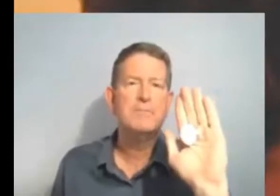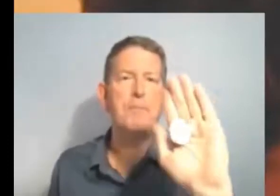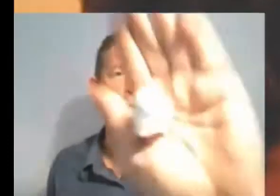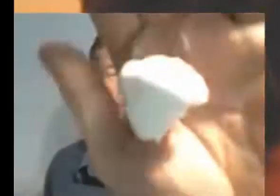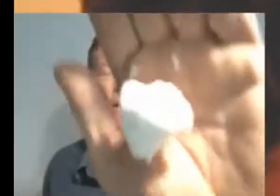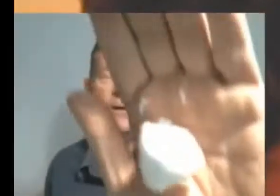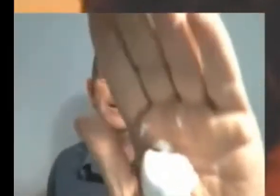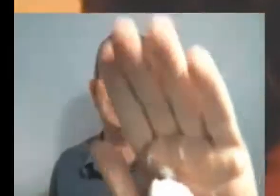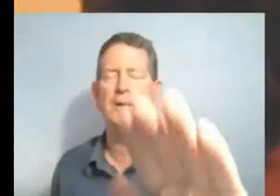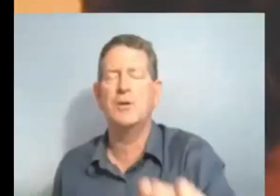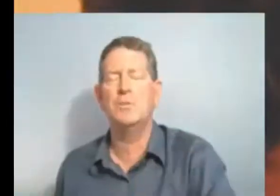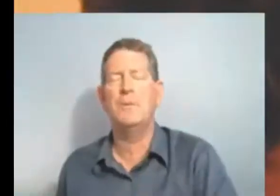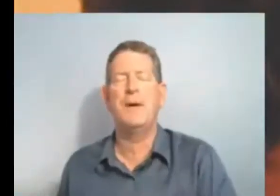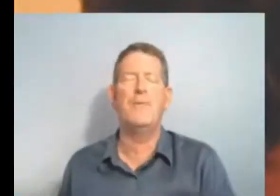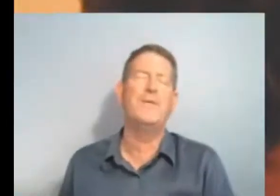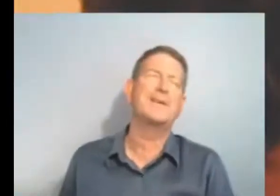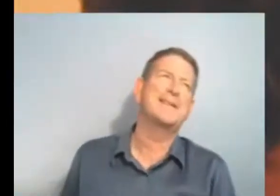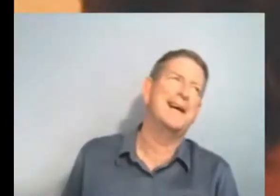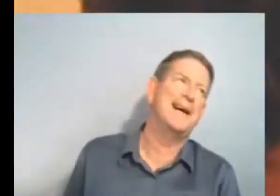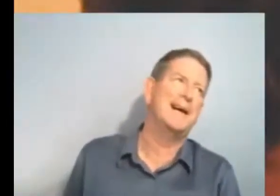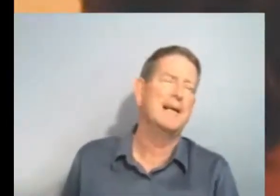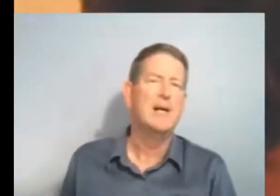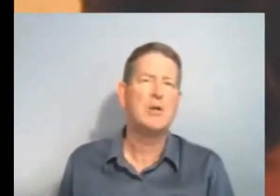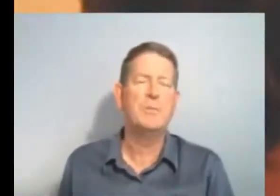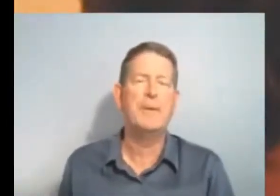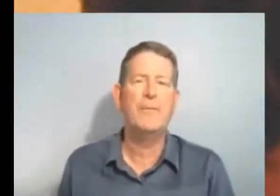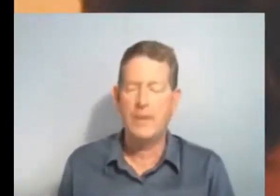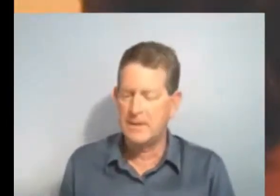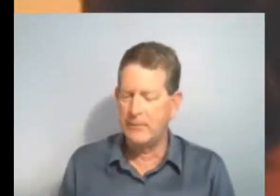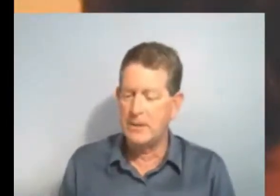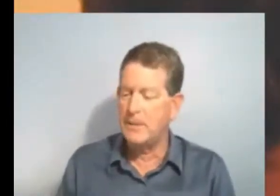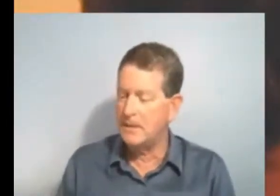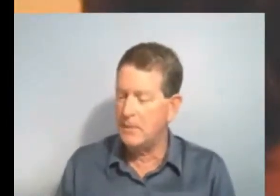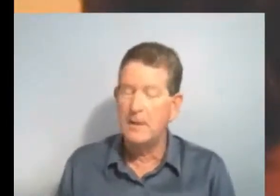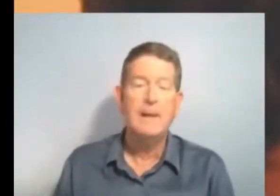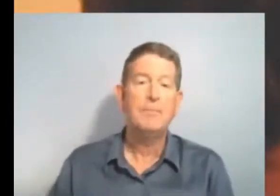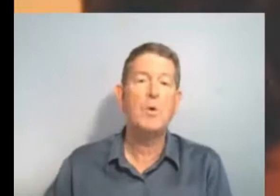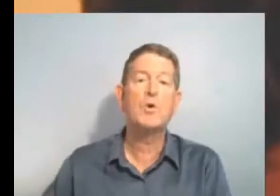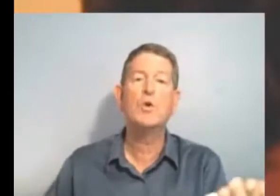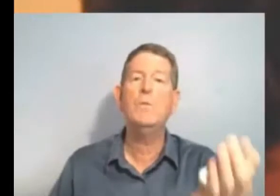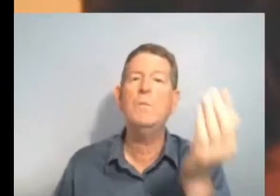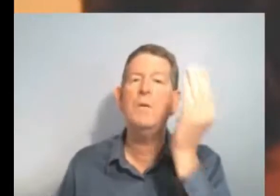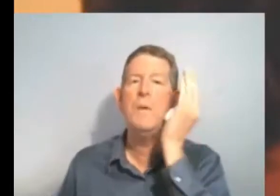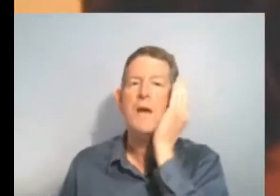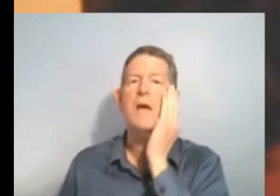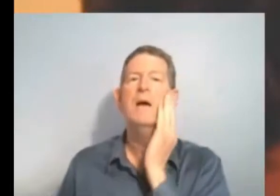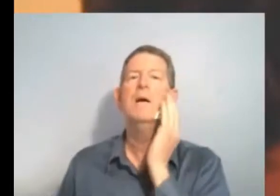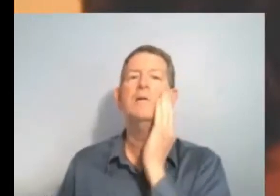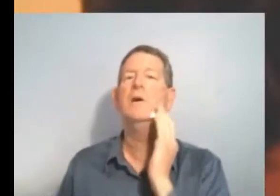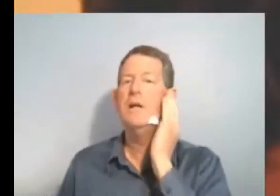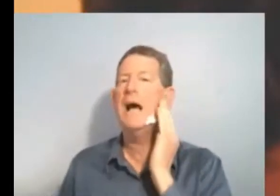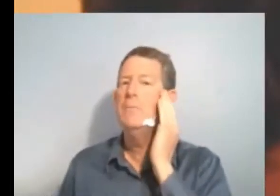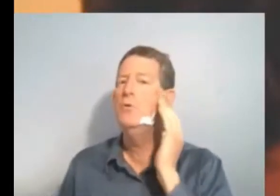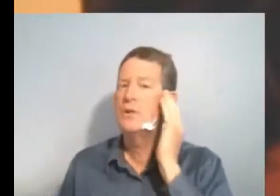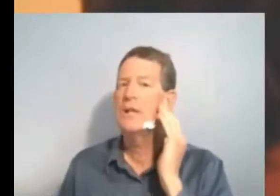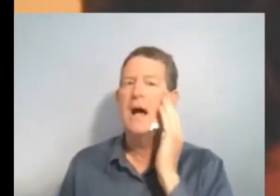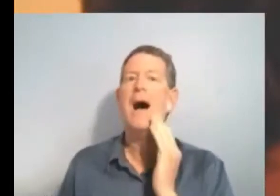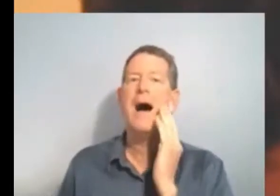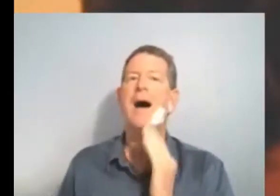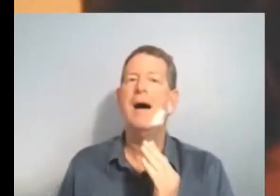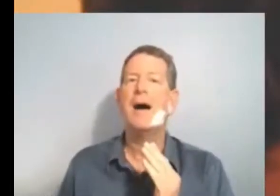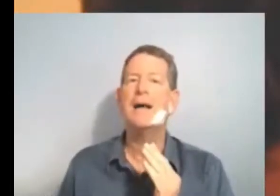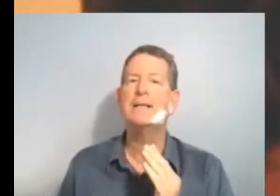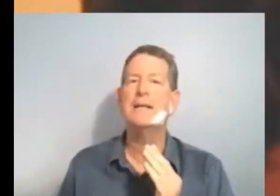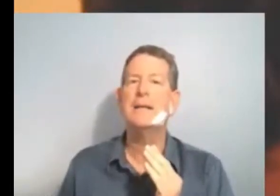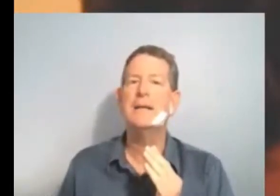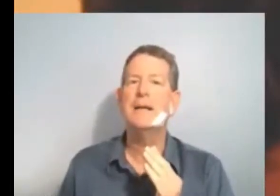raser. Non, je ne peux pas vous faire ça. Je ne peux pas vous faire ça, vous êtes mes amis. Donc, je me mets de la mousse